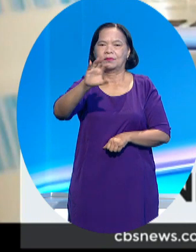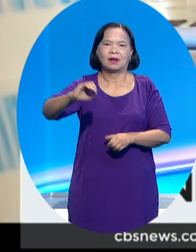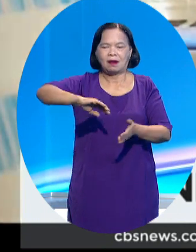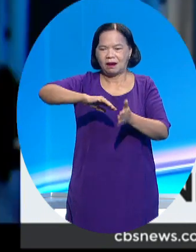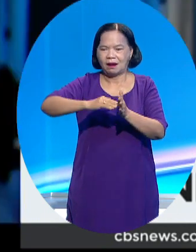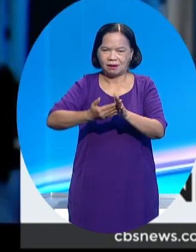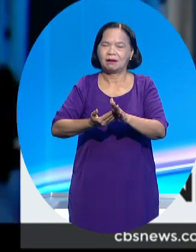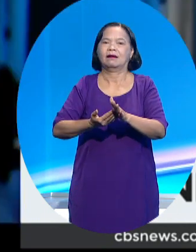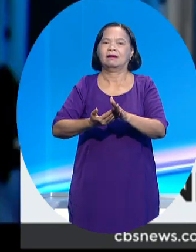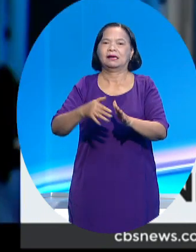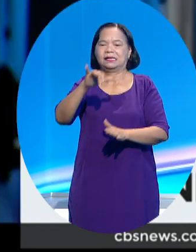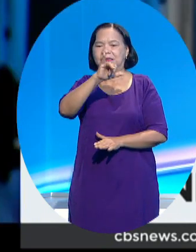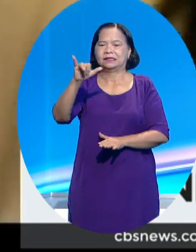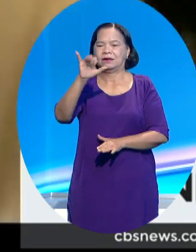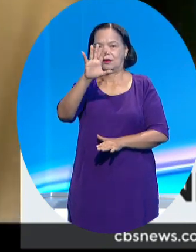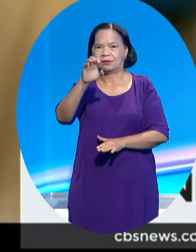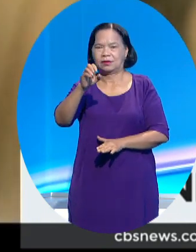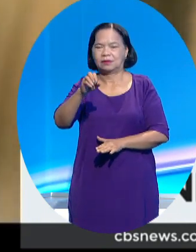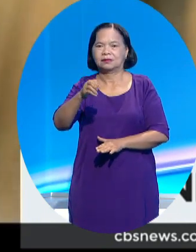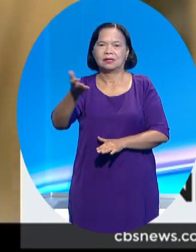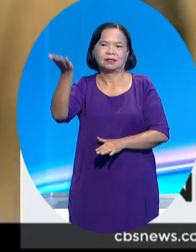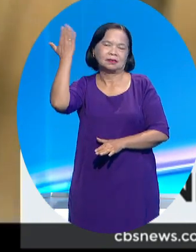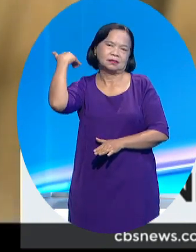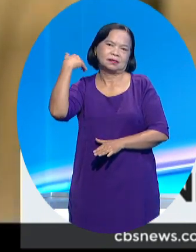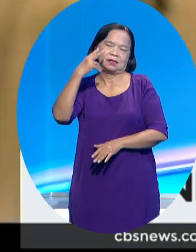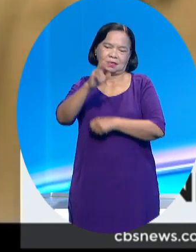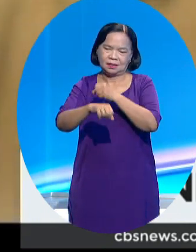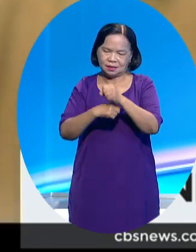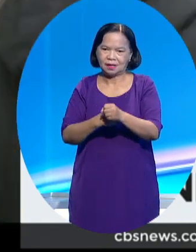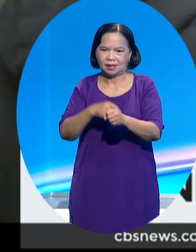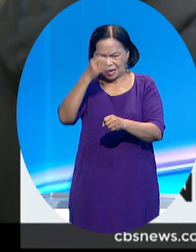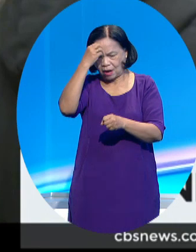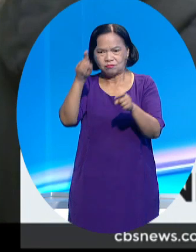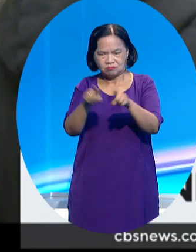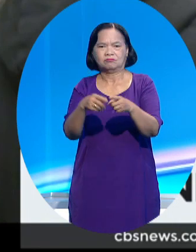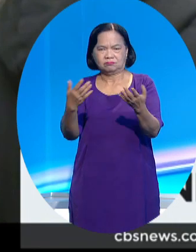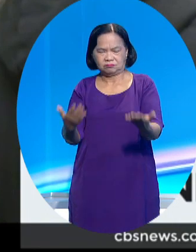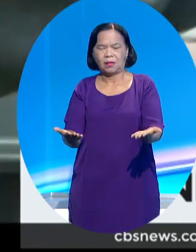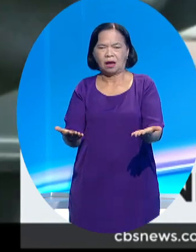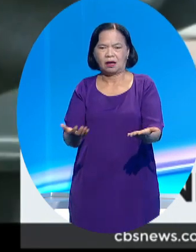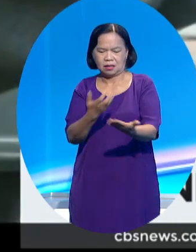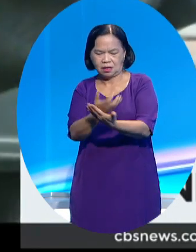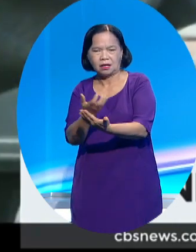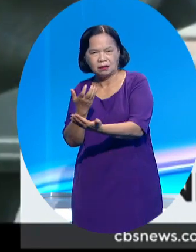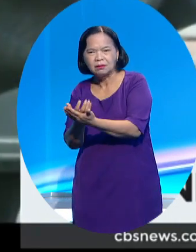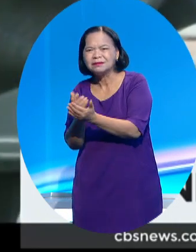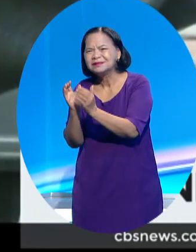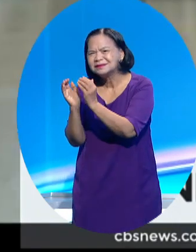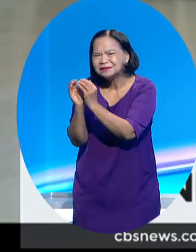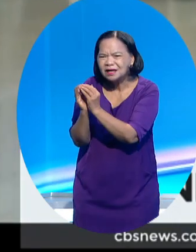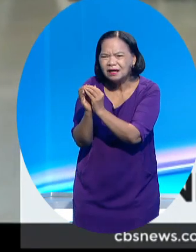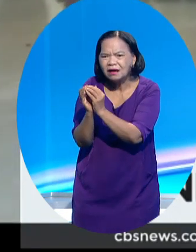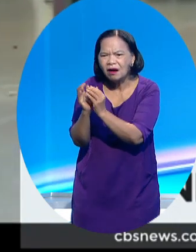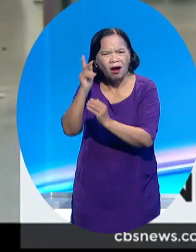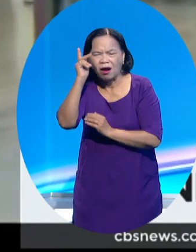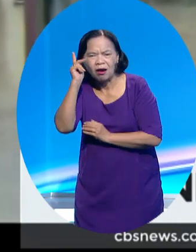quốc so với khoảng 650 của 2 năm trước. Lịch học như thế phần lớn được thực hiện ở các cộng đồng nhỏ với lý do là khó thu